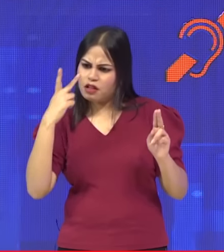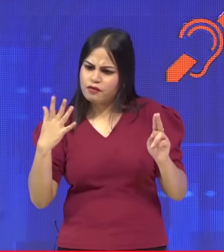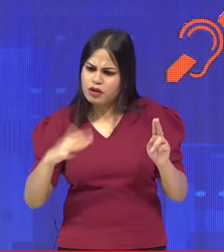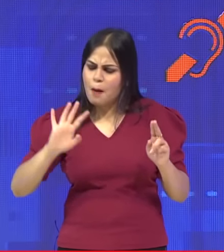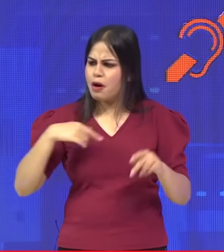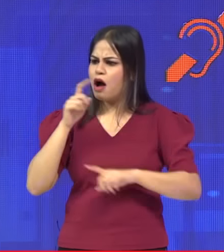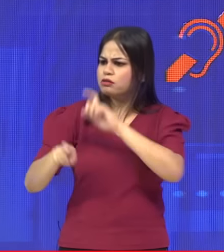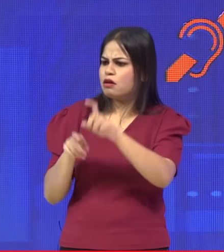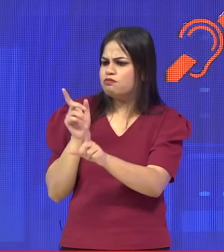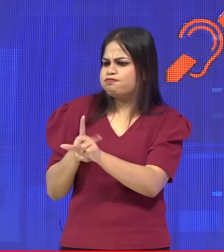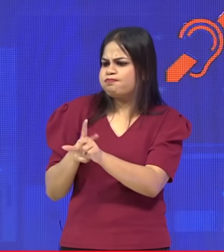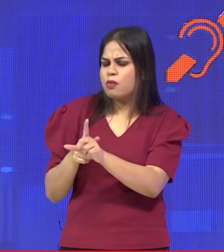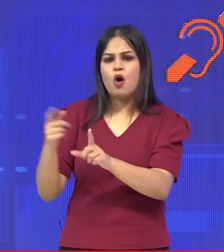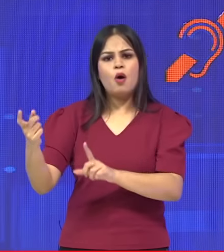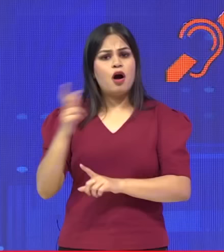दिया